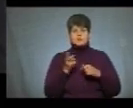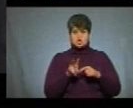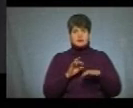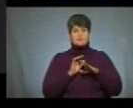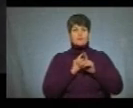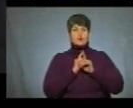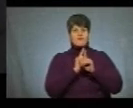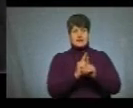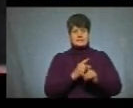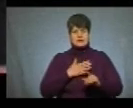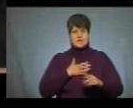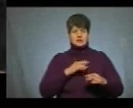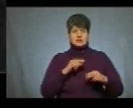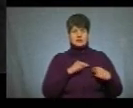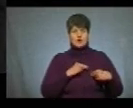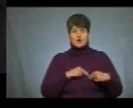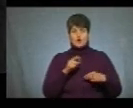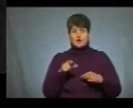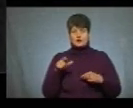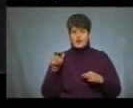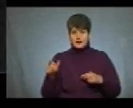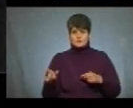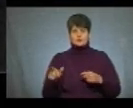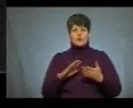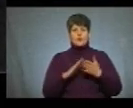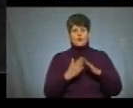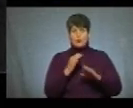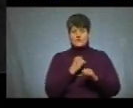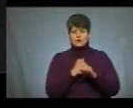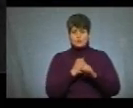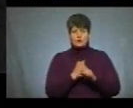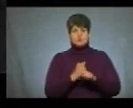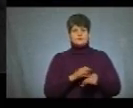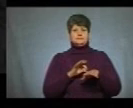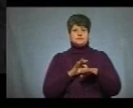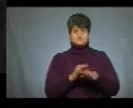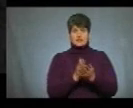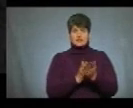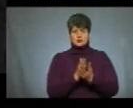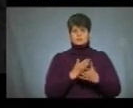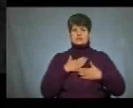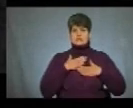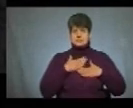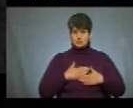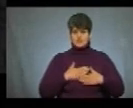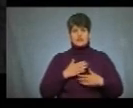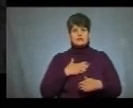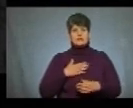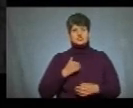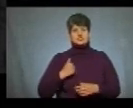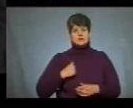колег. Умови роботи, несення служби задовільні. Наші